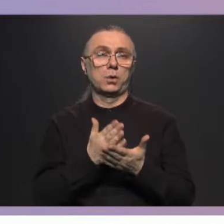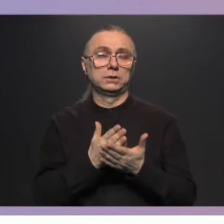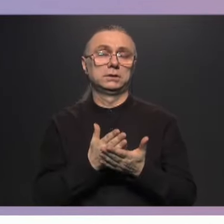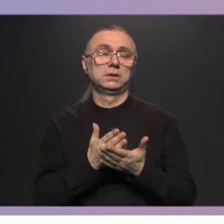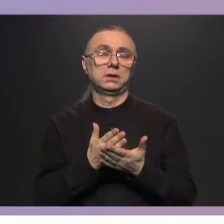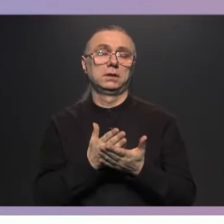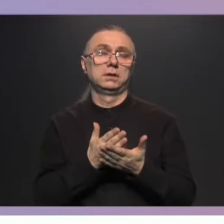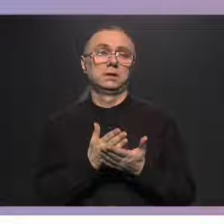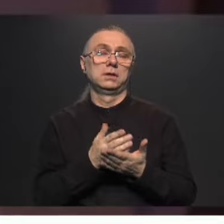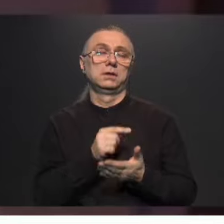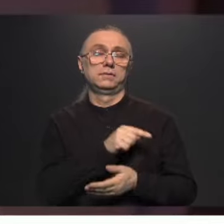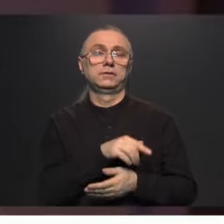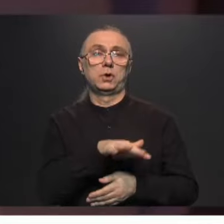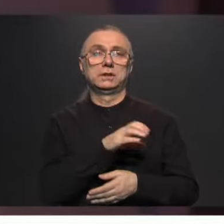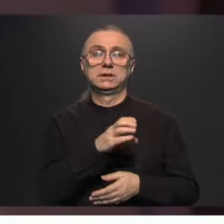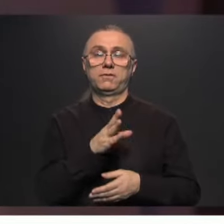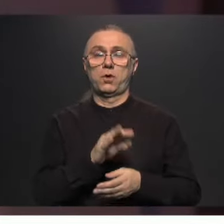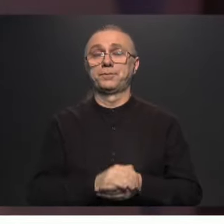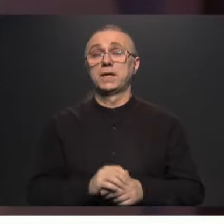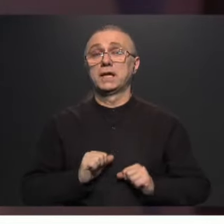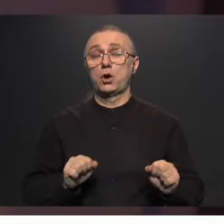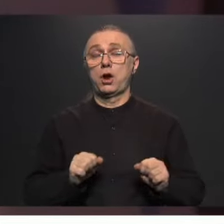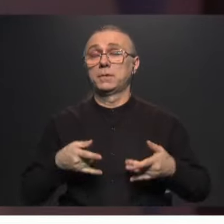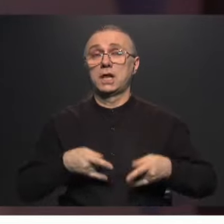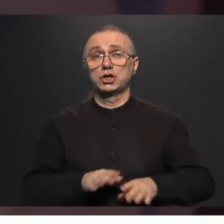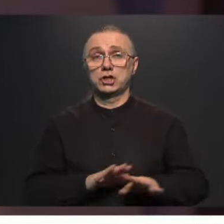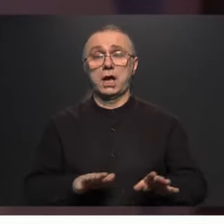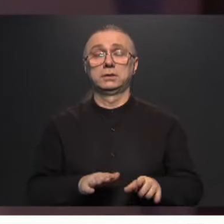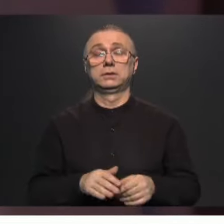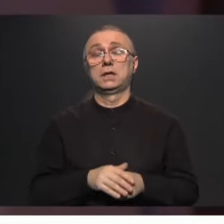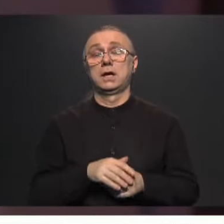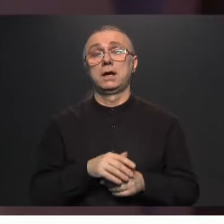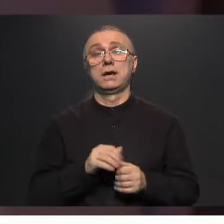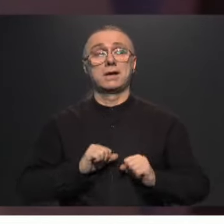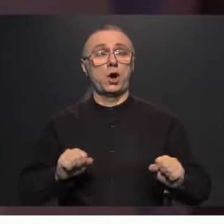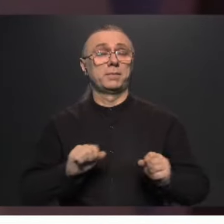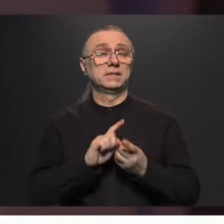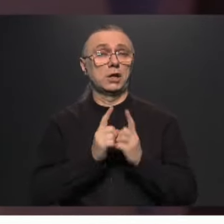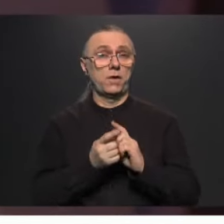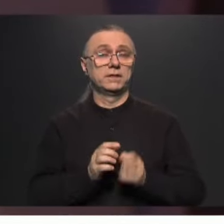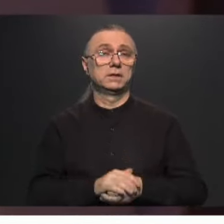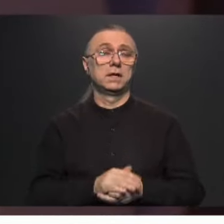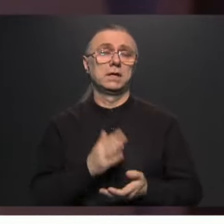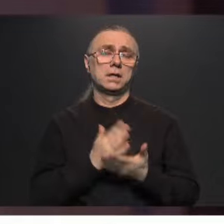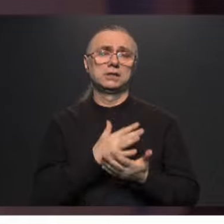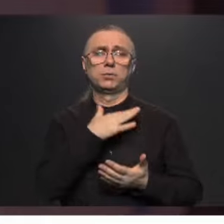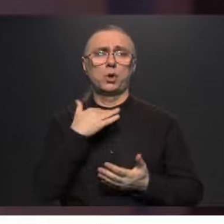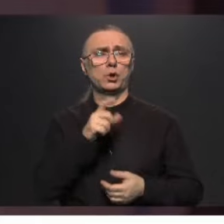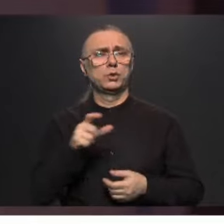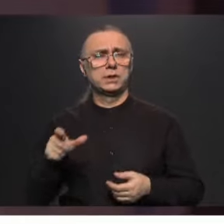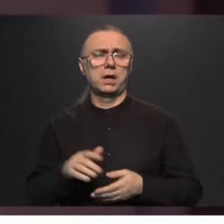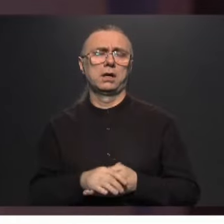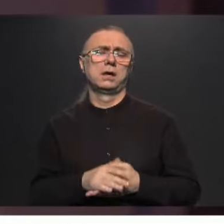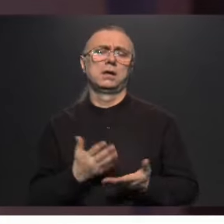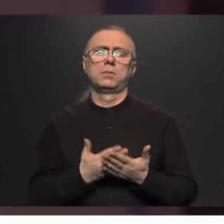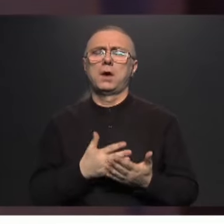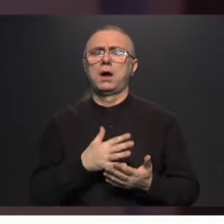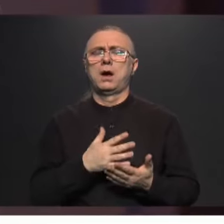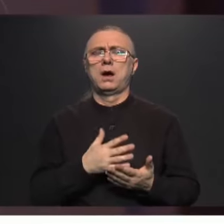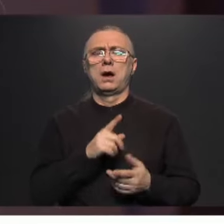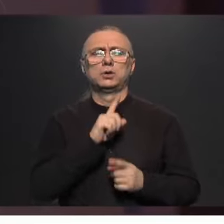конечно, героями не рождаются, ими становятся, и есть очень много здесь людей, которые переживают, особенно матери, у